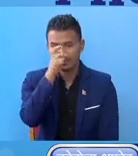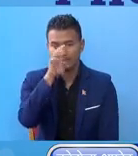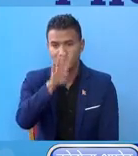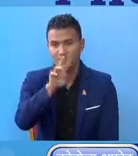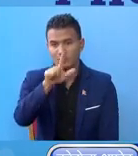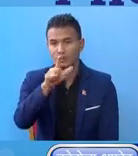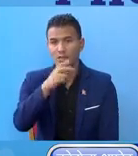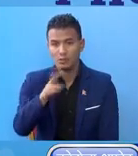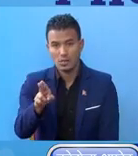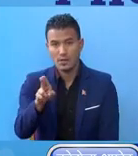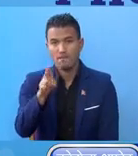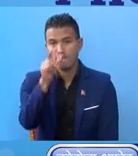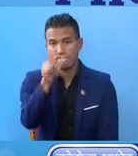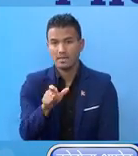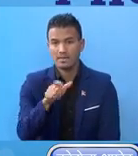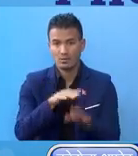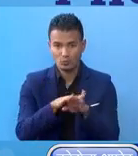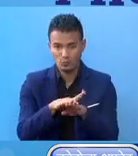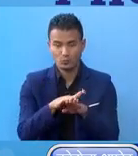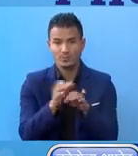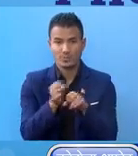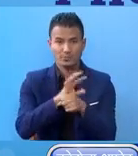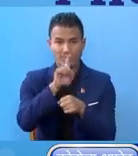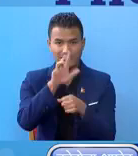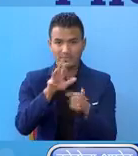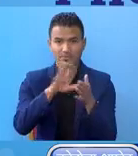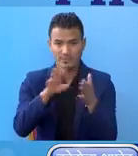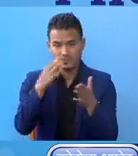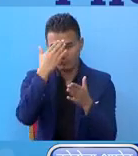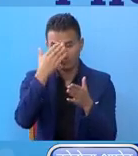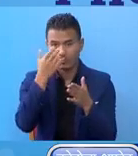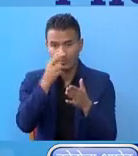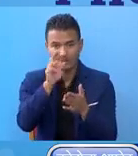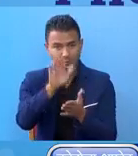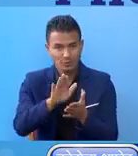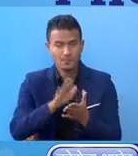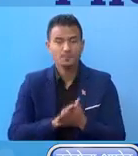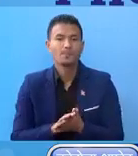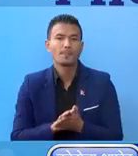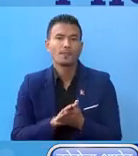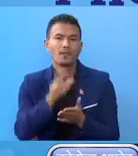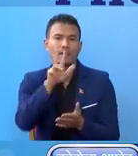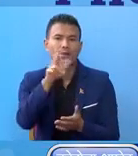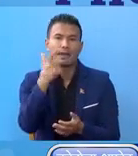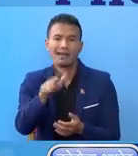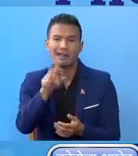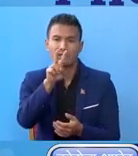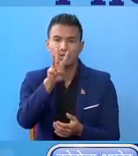2,40,70,847 जना व्यक्तिहरू कोभिड 19बाट संक्रमित भइसकेका छन् र